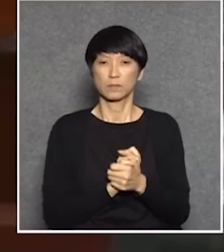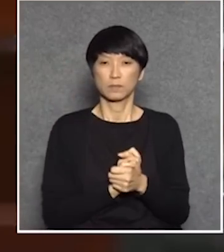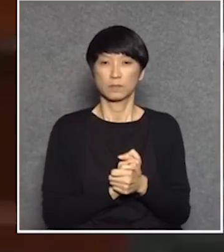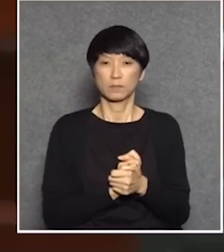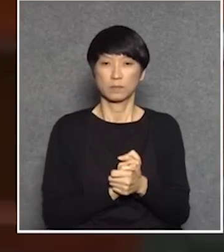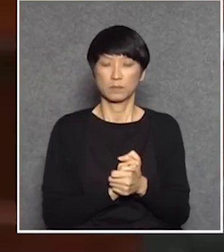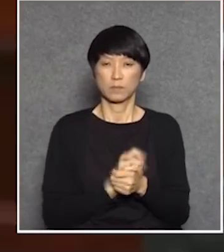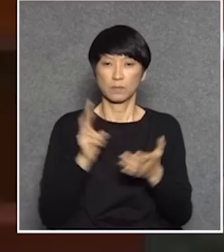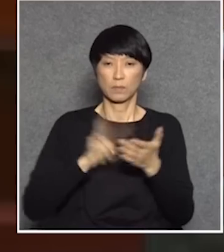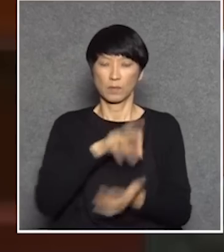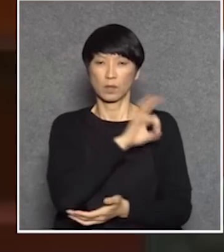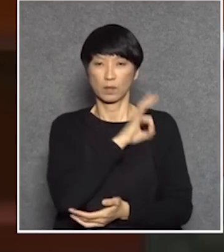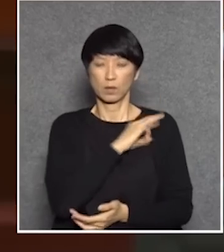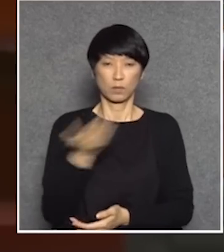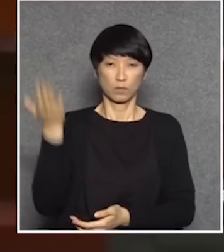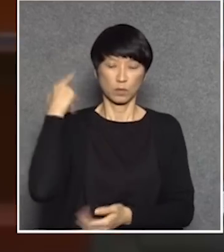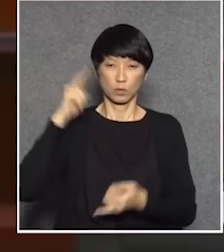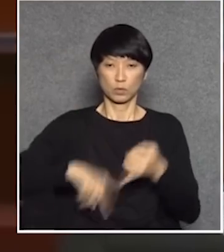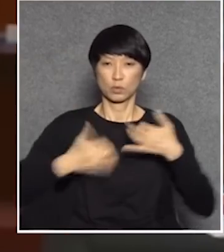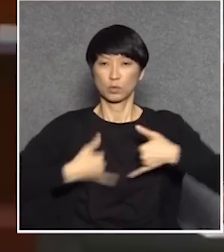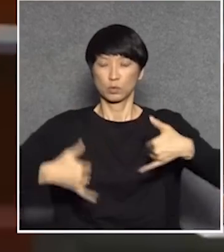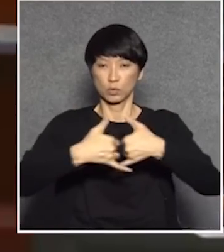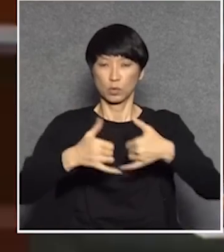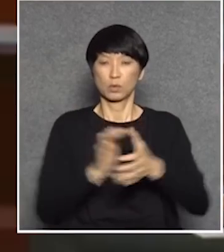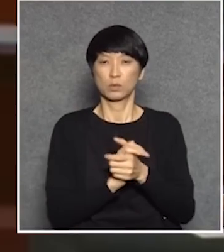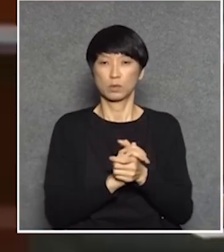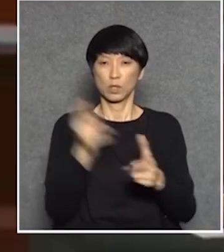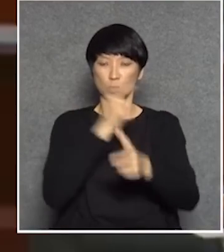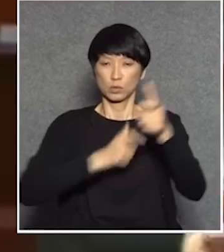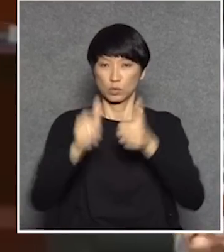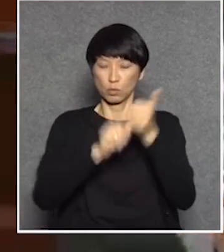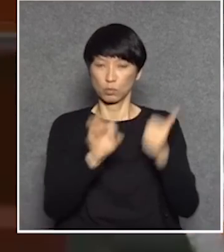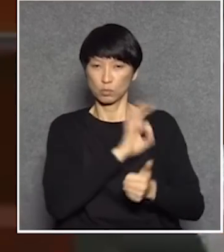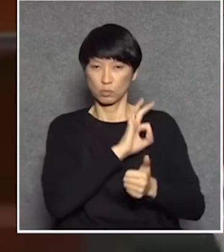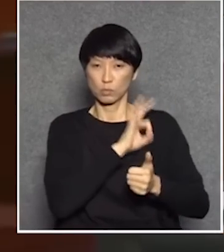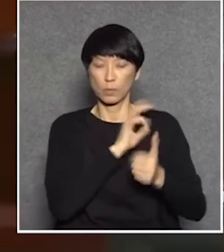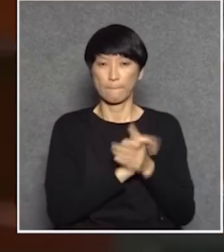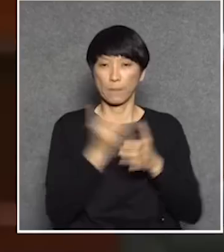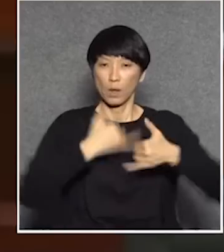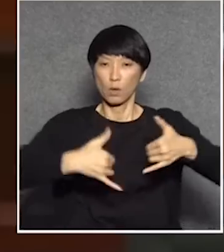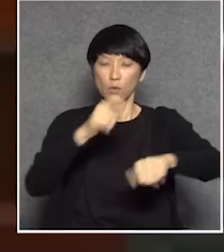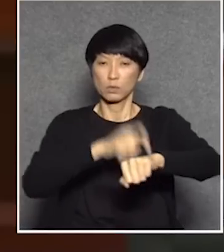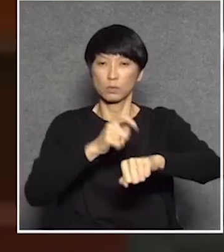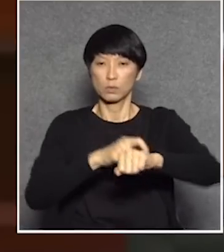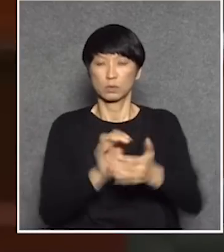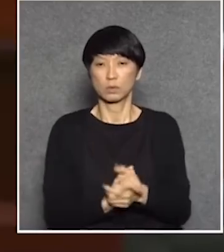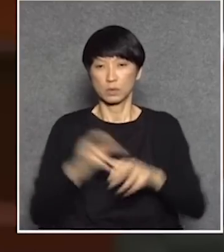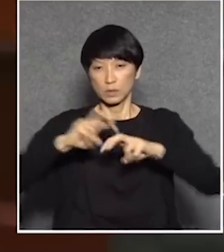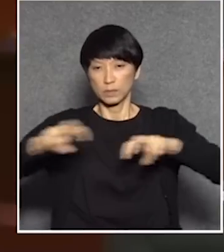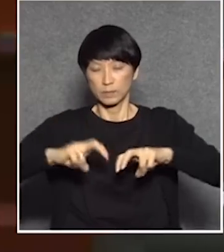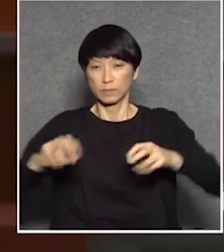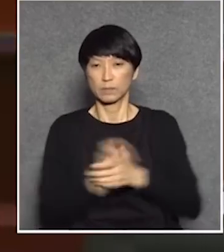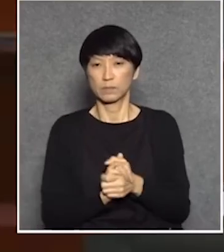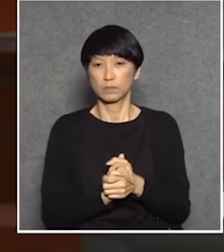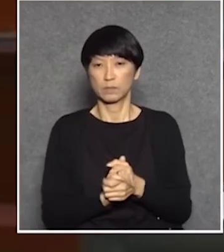立法會上一屆嘅最後會期財委會要即係呢個即係開會啊審核呢個所謂三五